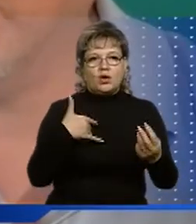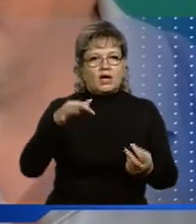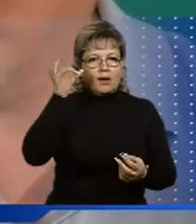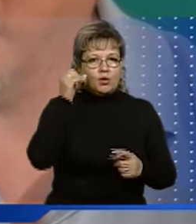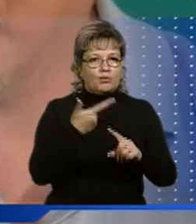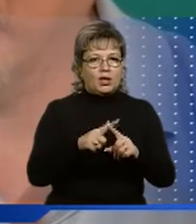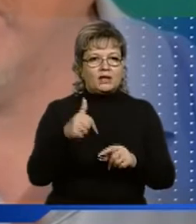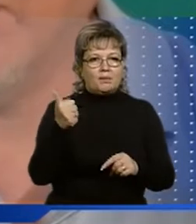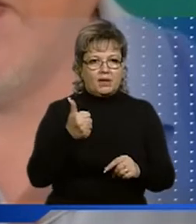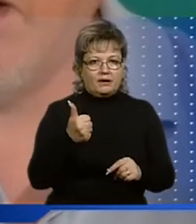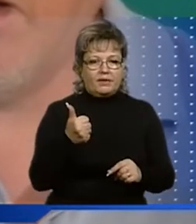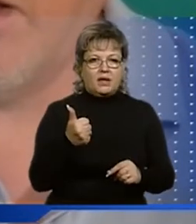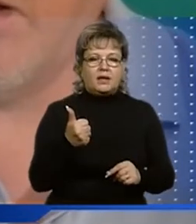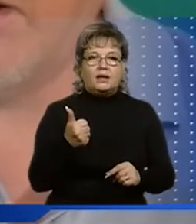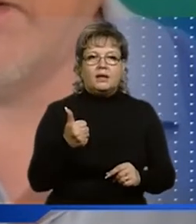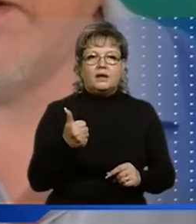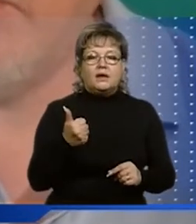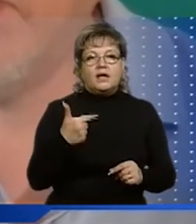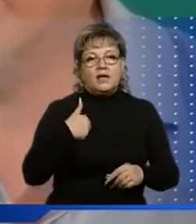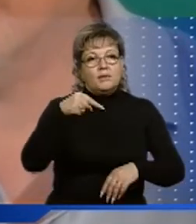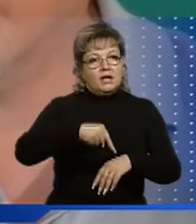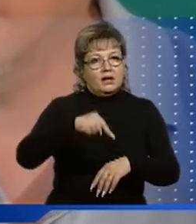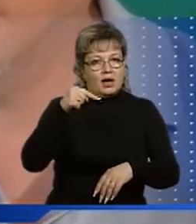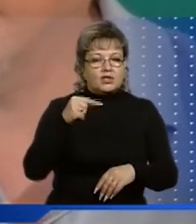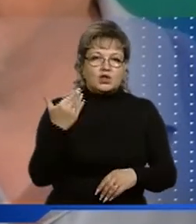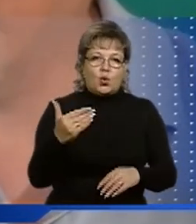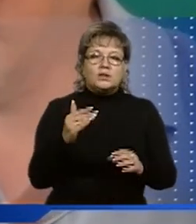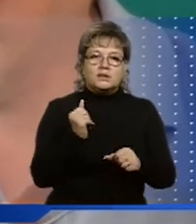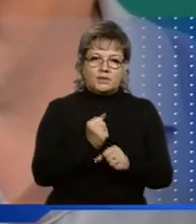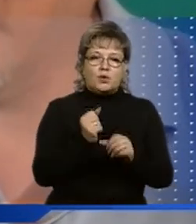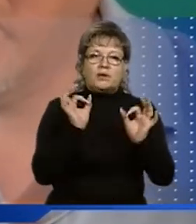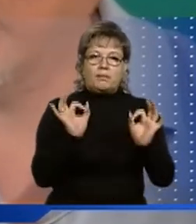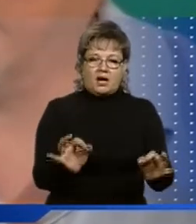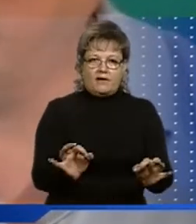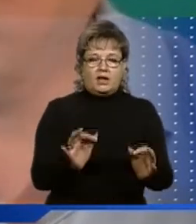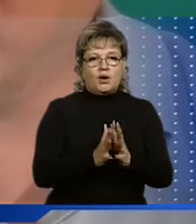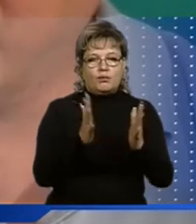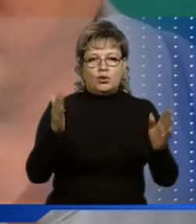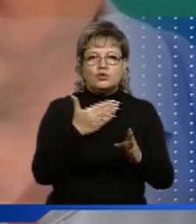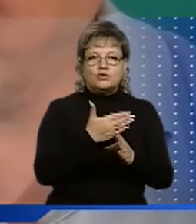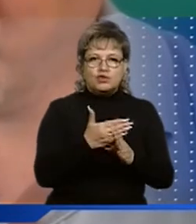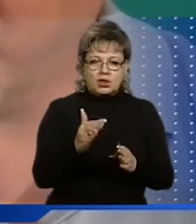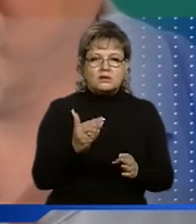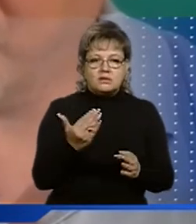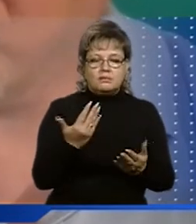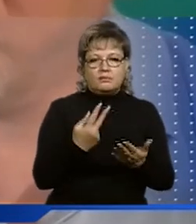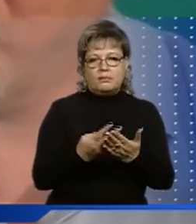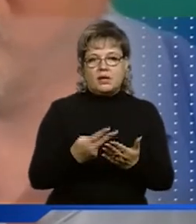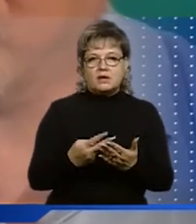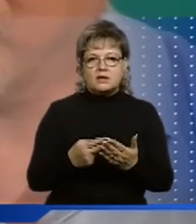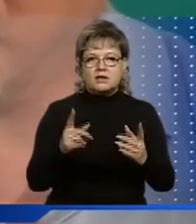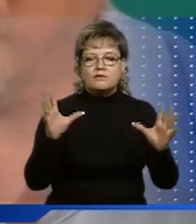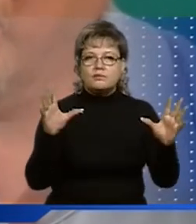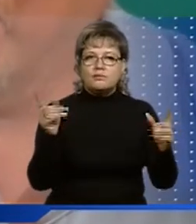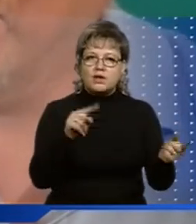это первый прецедент. И мне кажется, он поступил правильно. Во-первых, все-таки большую часть дебатов он пропустил. То есть спорили